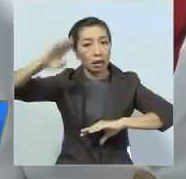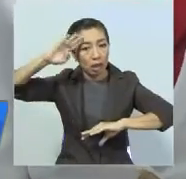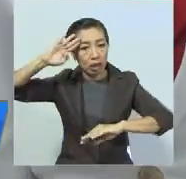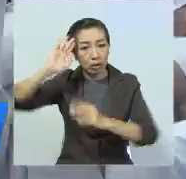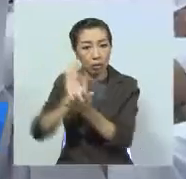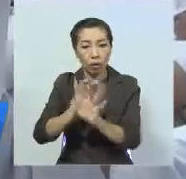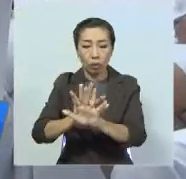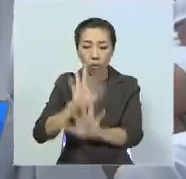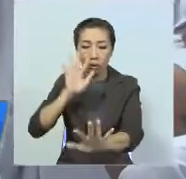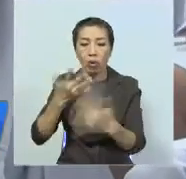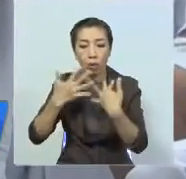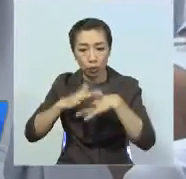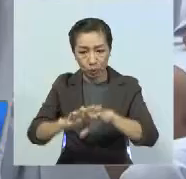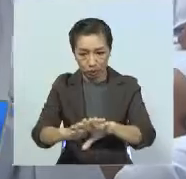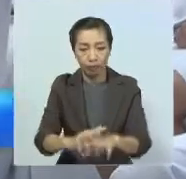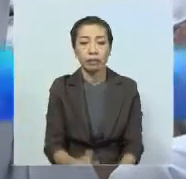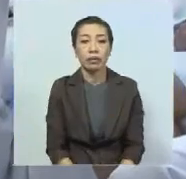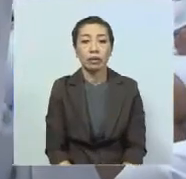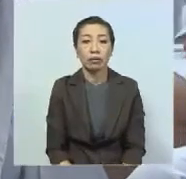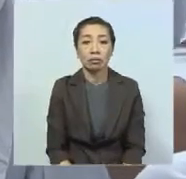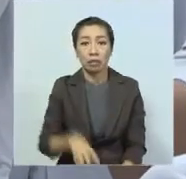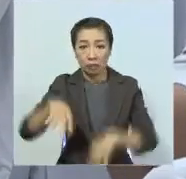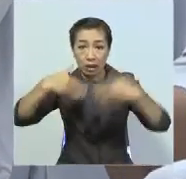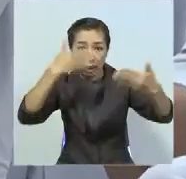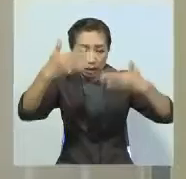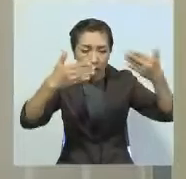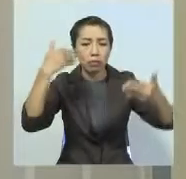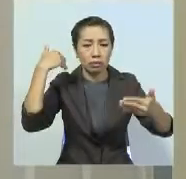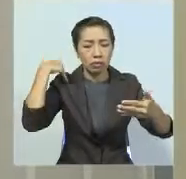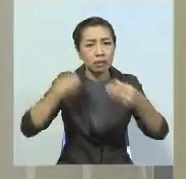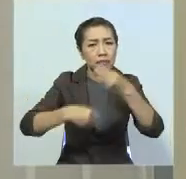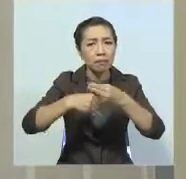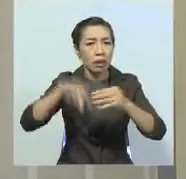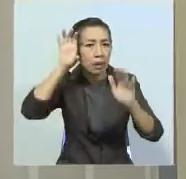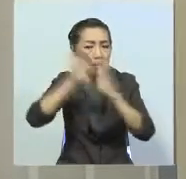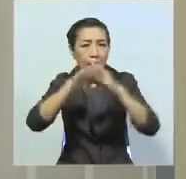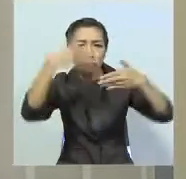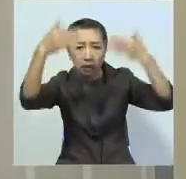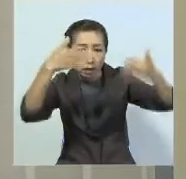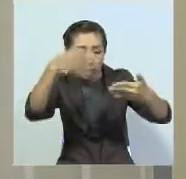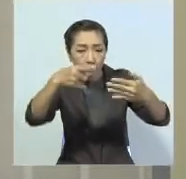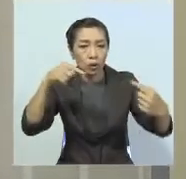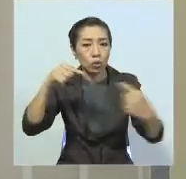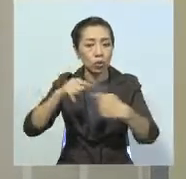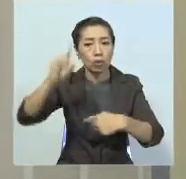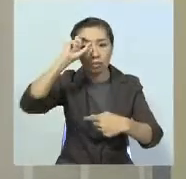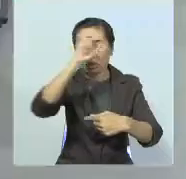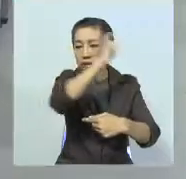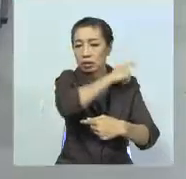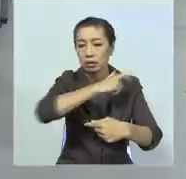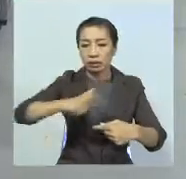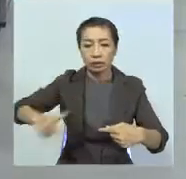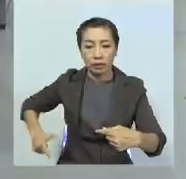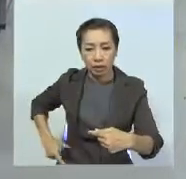จร่วมพิธีกันอย่างพร้อมเพรียงกันนอกจากนี้ภายในงานยังจัดกิจกรรมจัดนิทรรศการพระราชกรณียกิจของพระบาทส